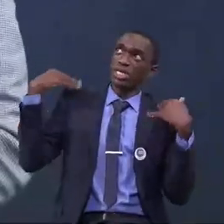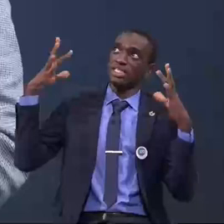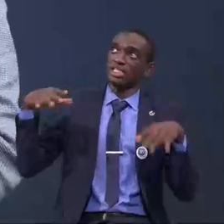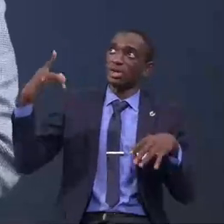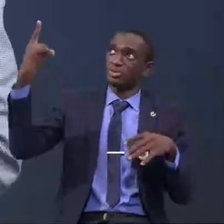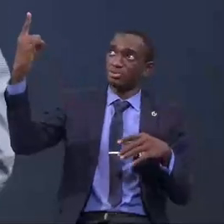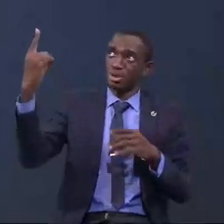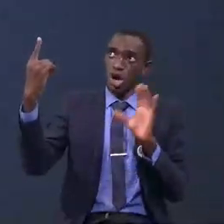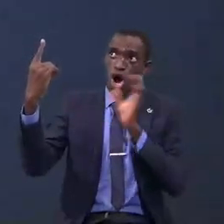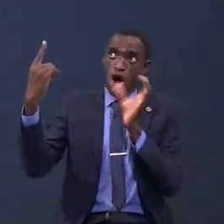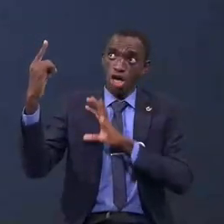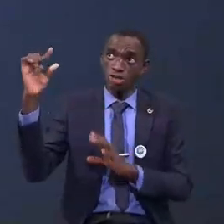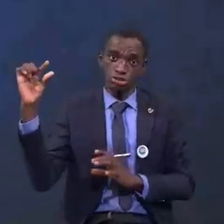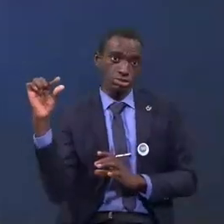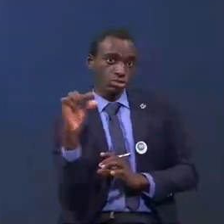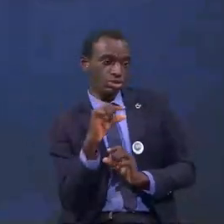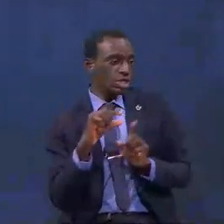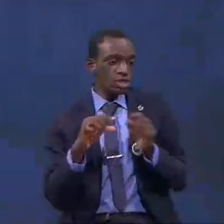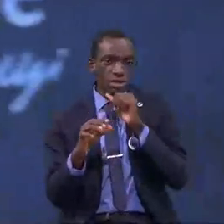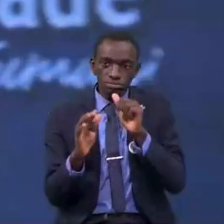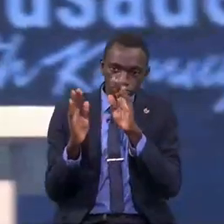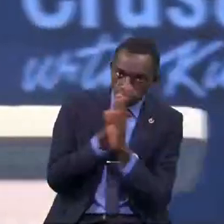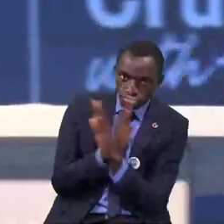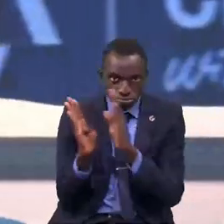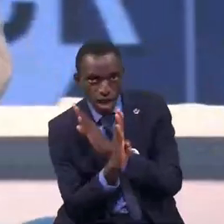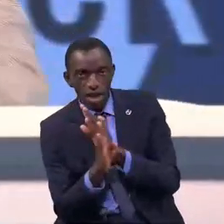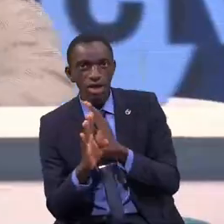Esaïe a vu l'ange venir avec la pierre ardente, il n'a pas feinté.